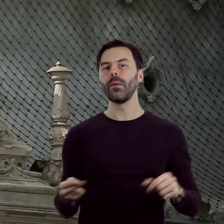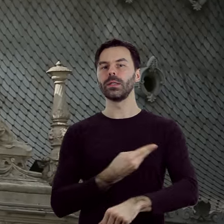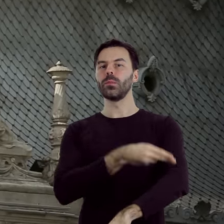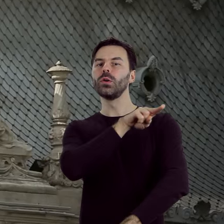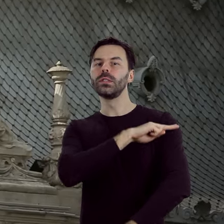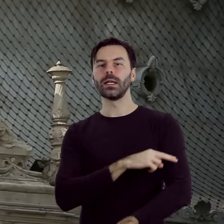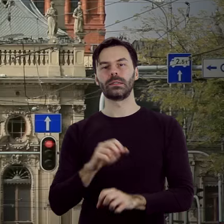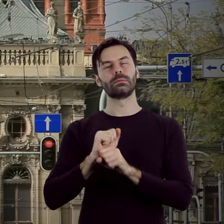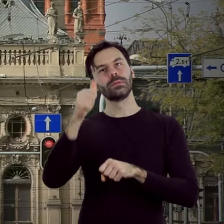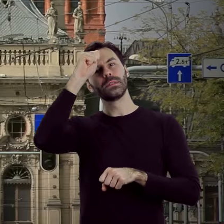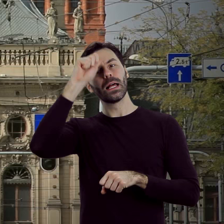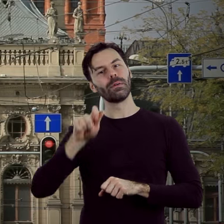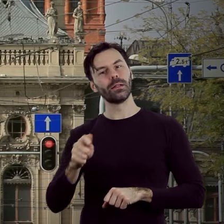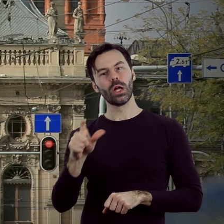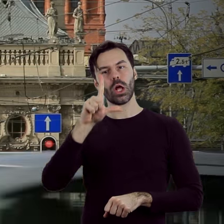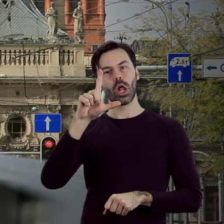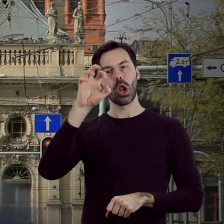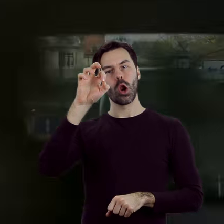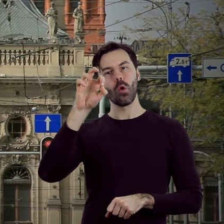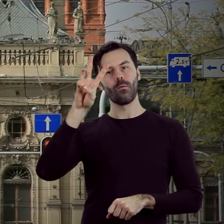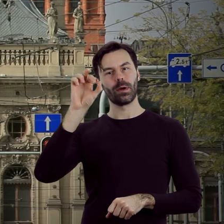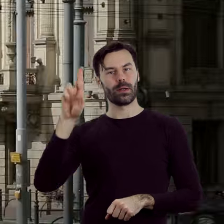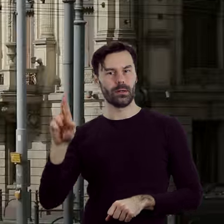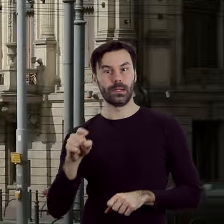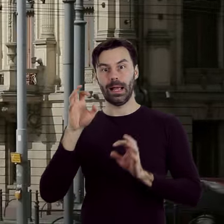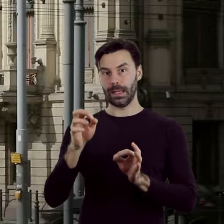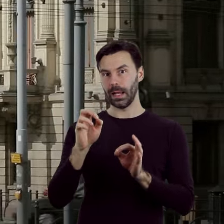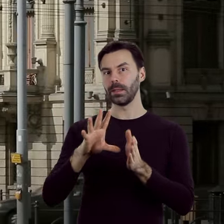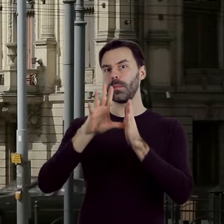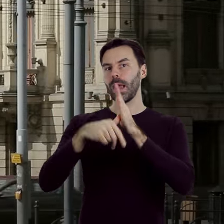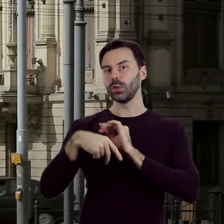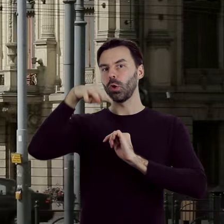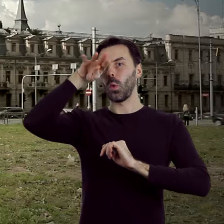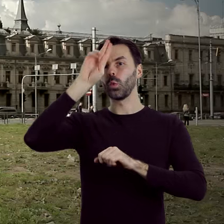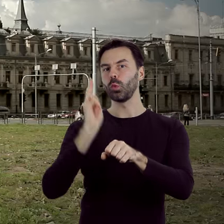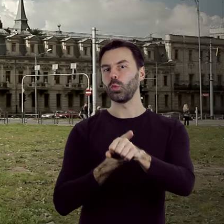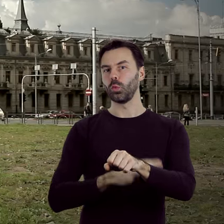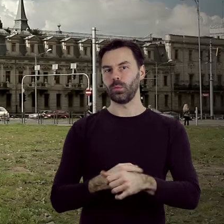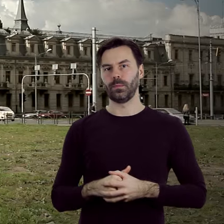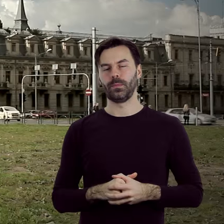Poznańskiego, zwany Łódzkim Luwrem, dziś siedziba Muzeum Miasta Łodzi.